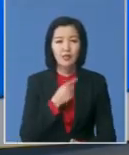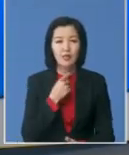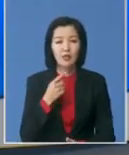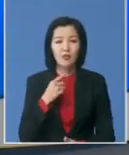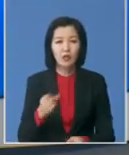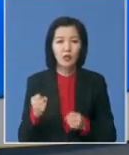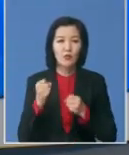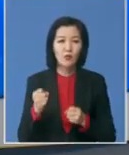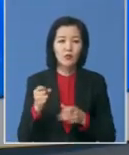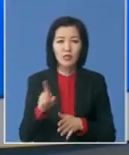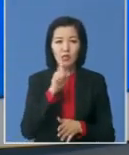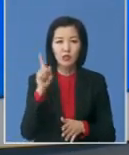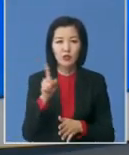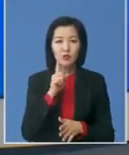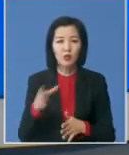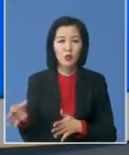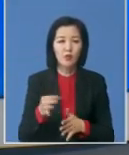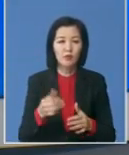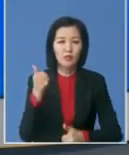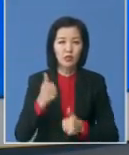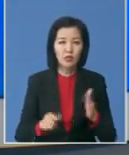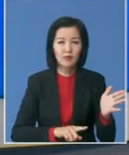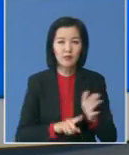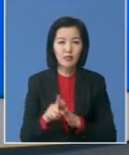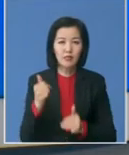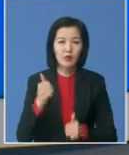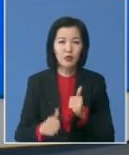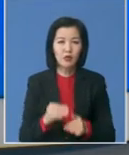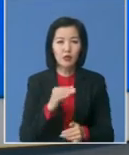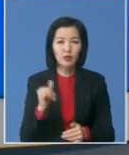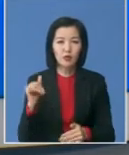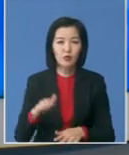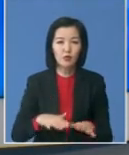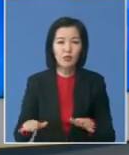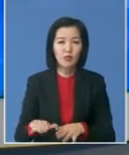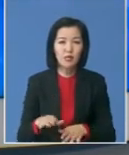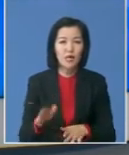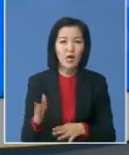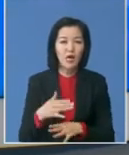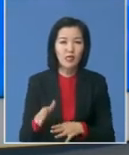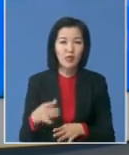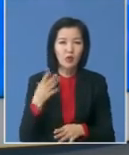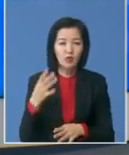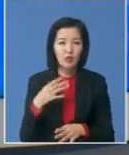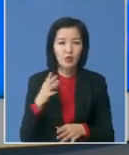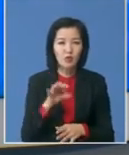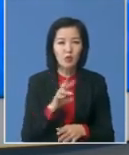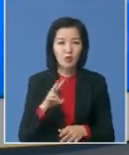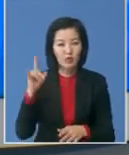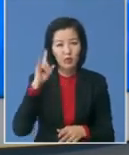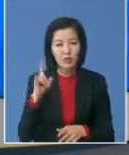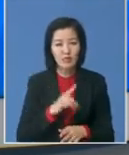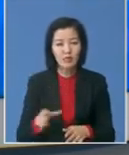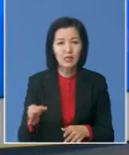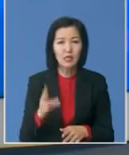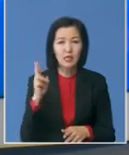Талдықорғанда бокстан жасөспірімдер арасында облыстық жарыс басталды. Бұл турнирге Жетісу өңірімен қатар Атырау, Қызылорда және оңтүстік Қазақстан